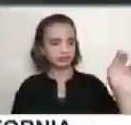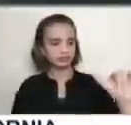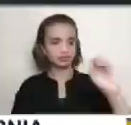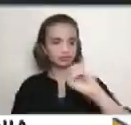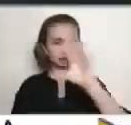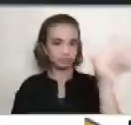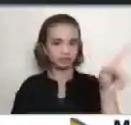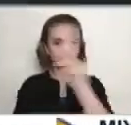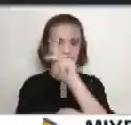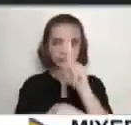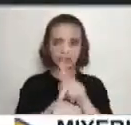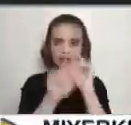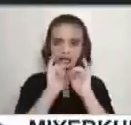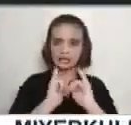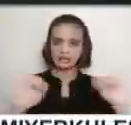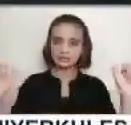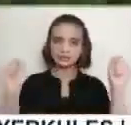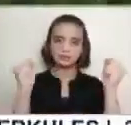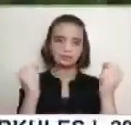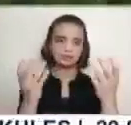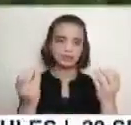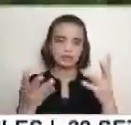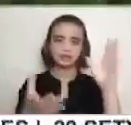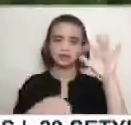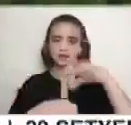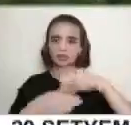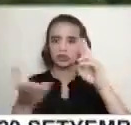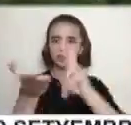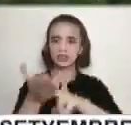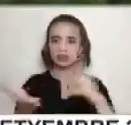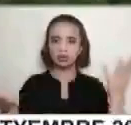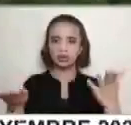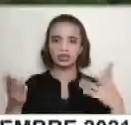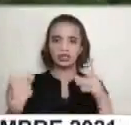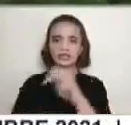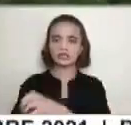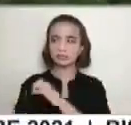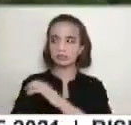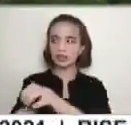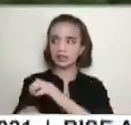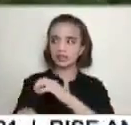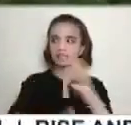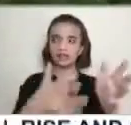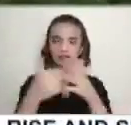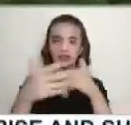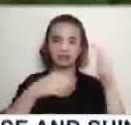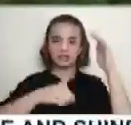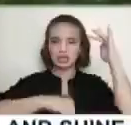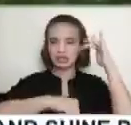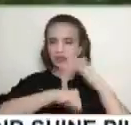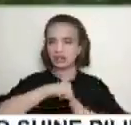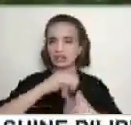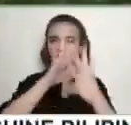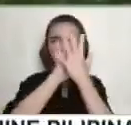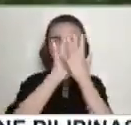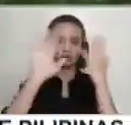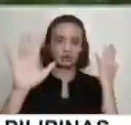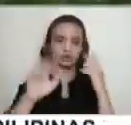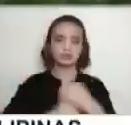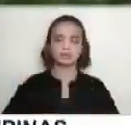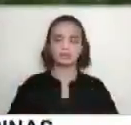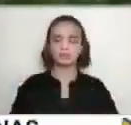pa lang ay maraming umaasa na maituloy ito. I think pwede naman po mga October ng first week o second week para po talaga